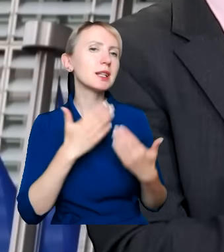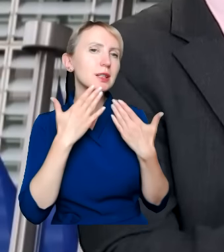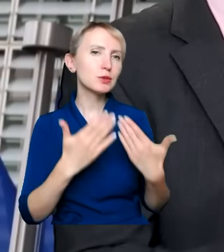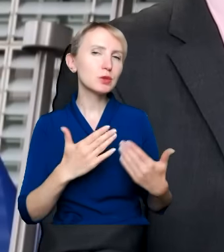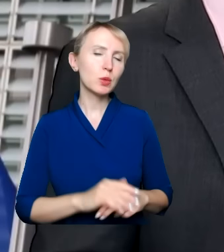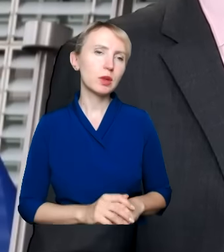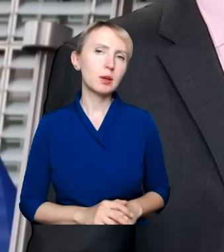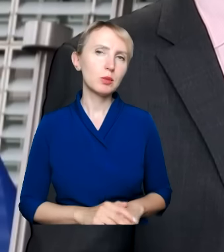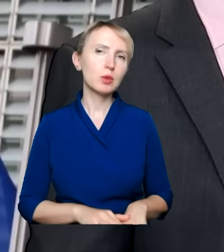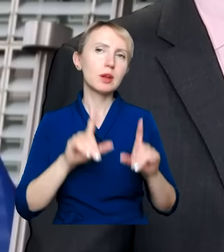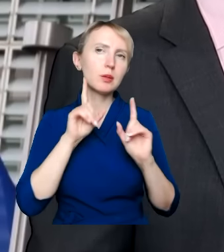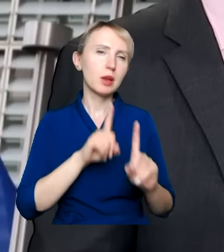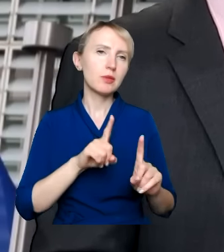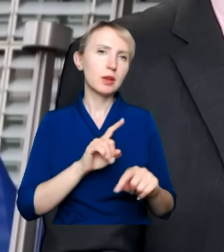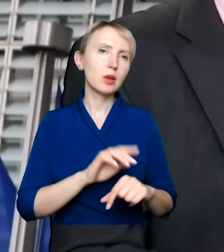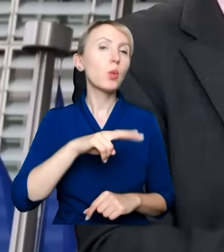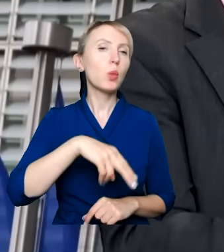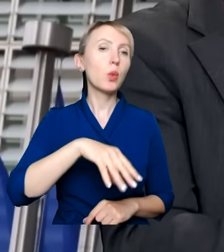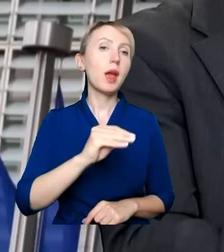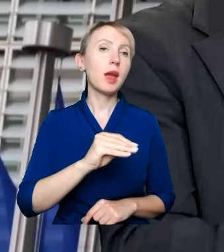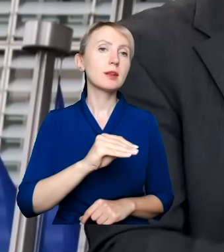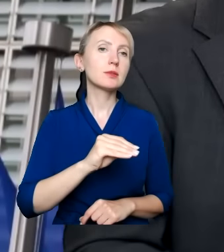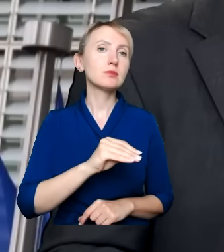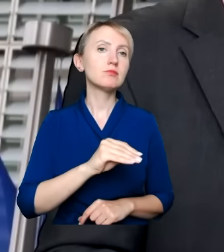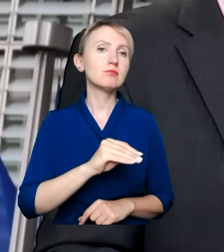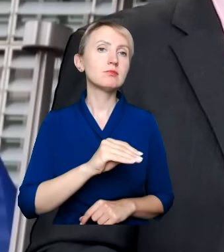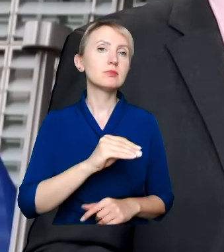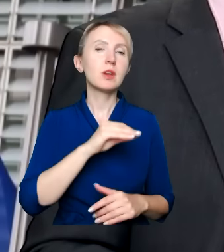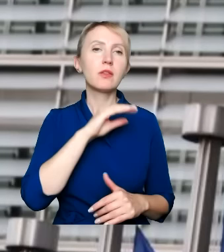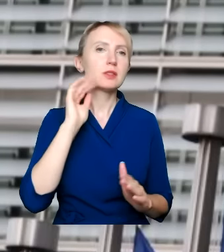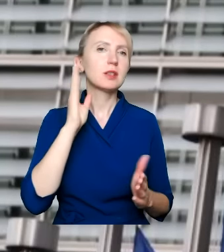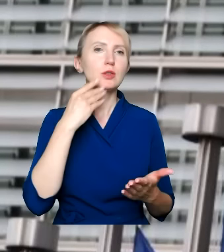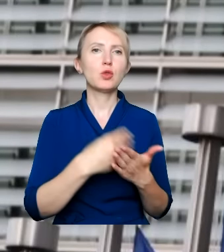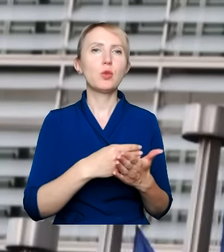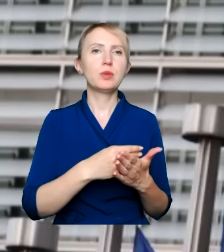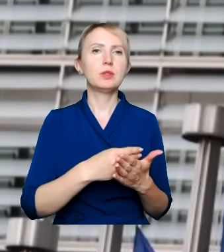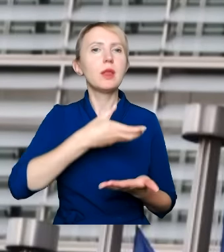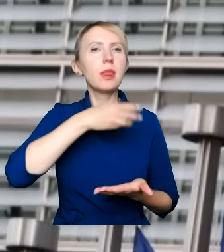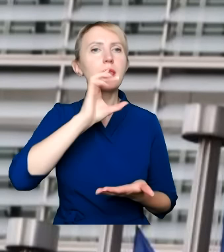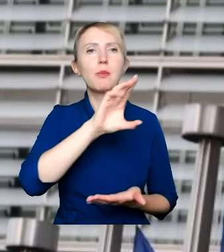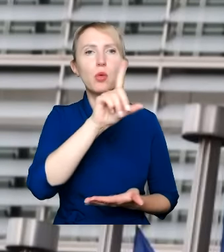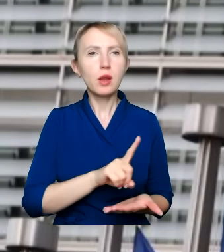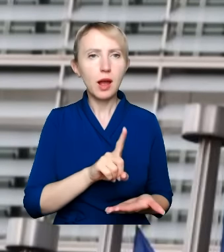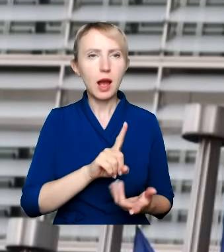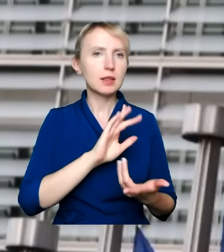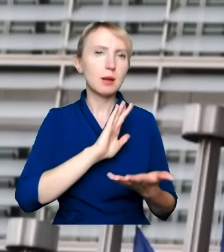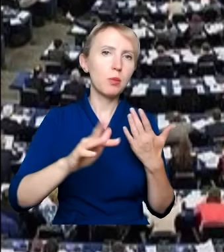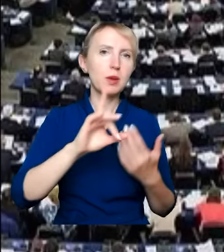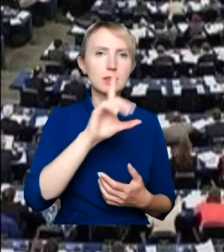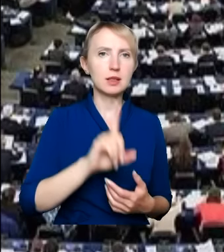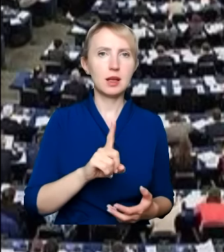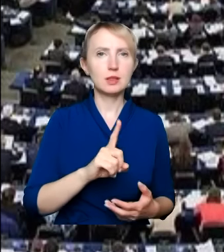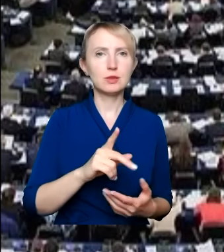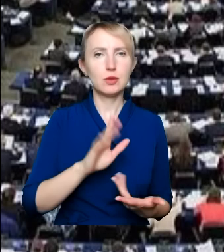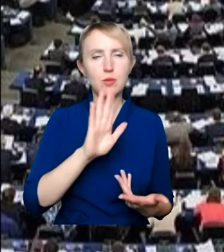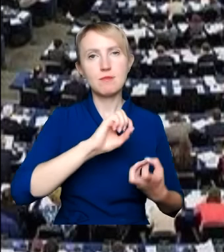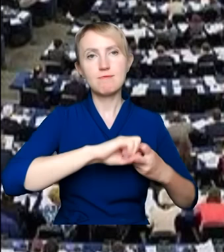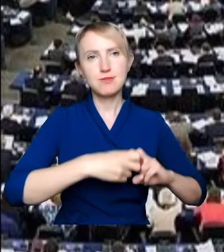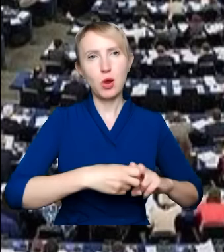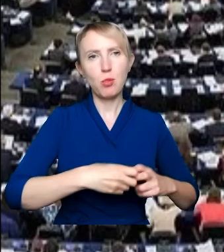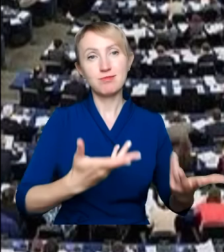rzeczywiście w Unii Europejskiej No wystarczy kupić napój gazowany czy nawet nie gazowane żeby z tą uciążliwością mieć do czynienia